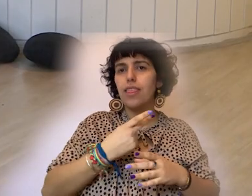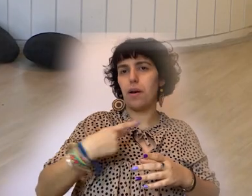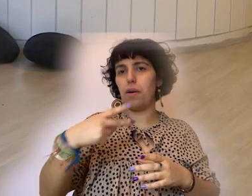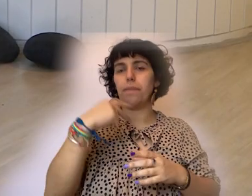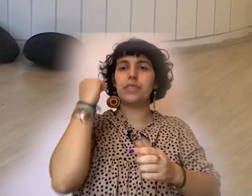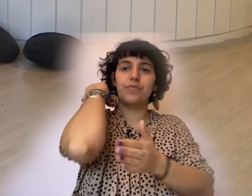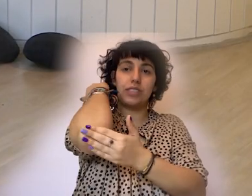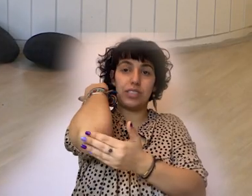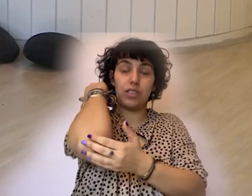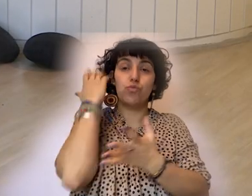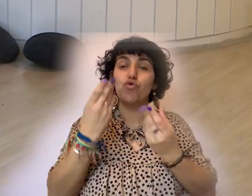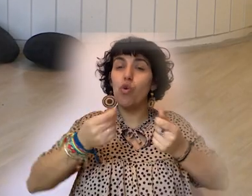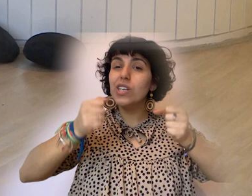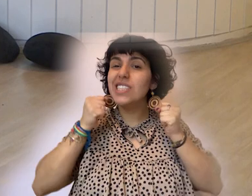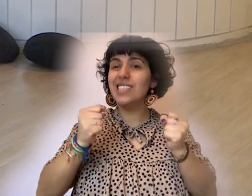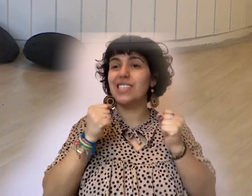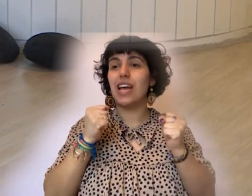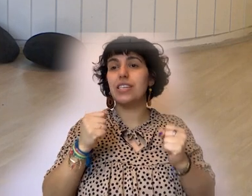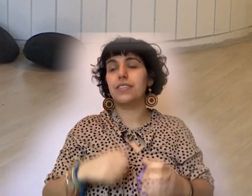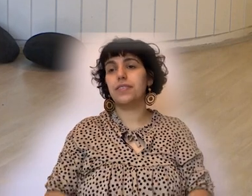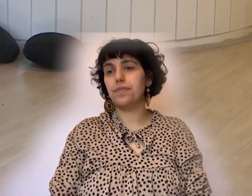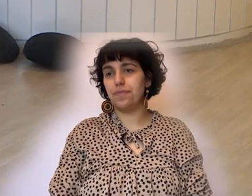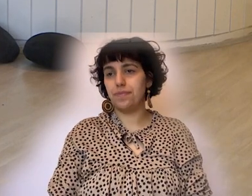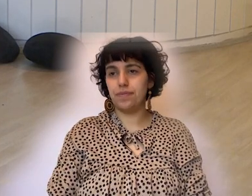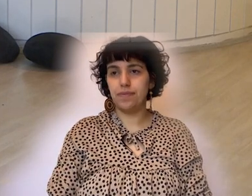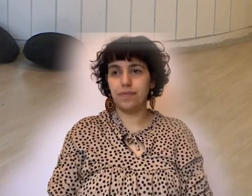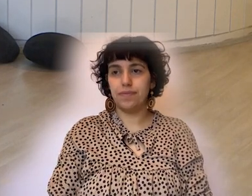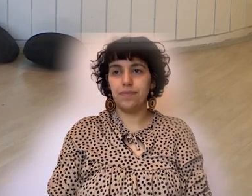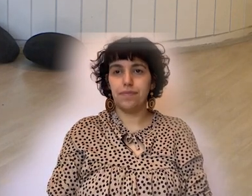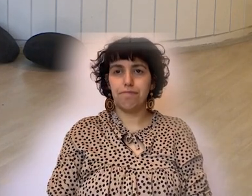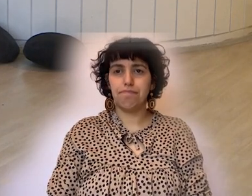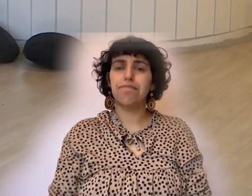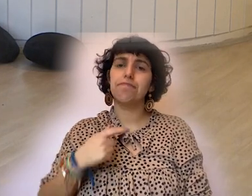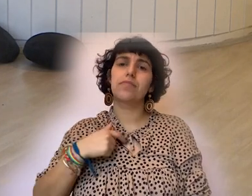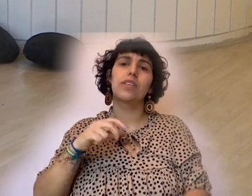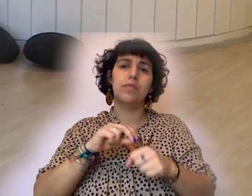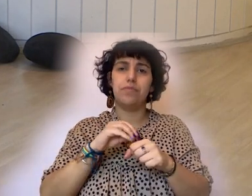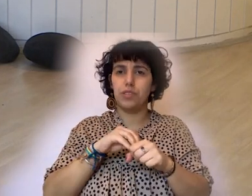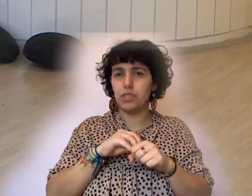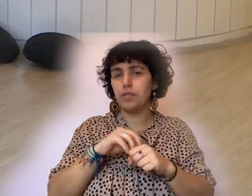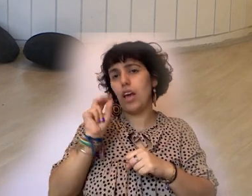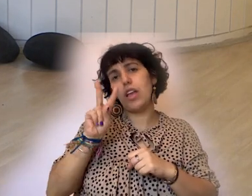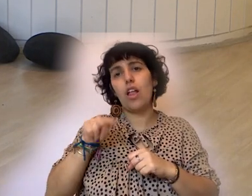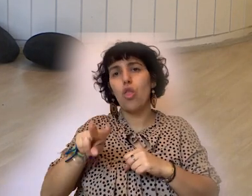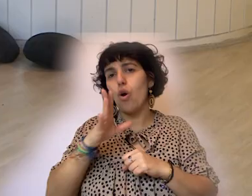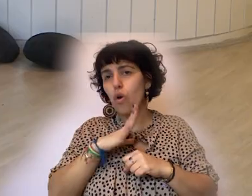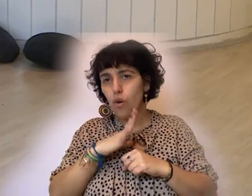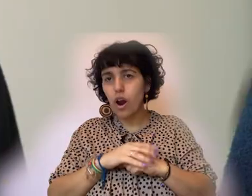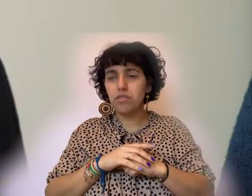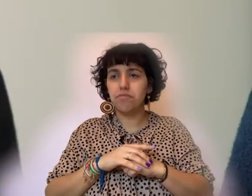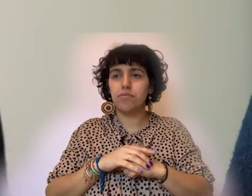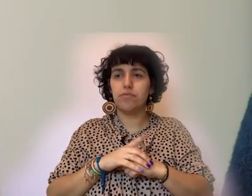bizler için iki tane tekniği kullanabiliriz Bir tanesi çok basit saçınızı tarar gibi düşün yani aşağıdan yukarıya doğru